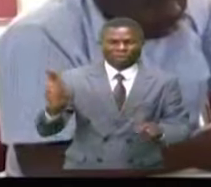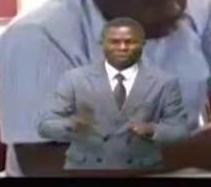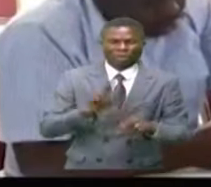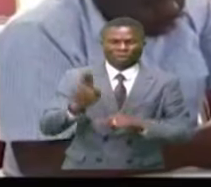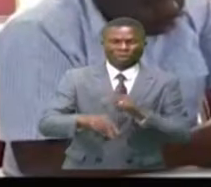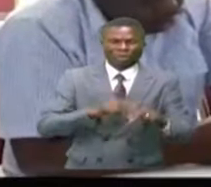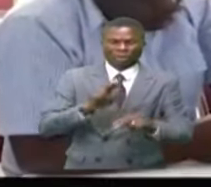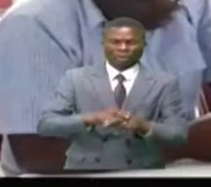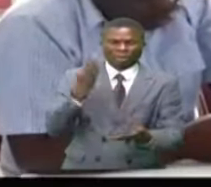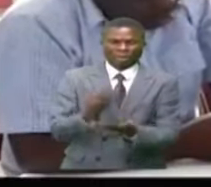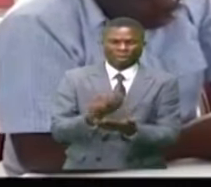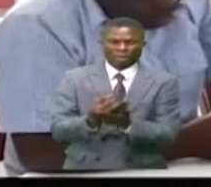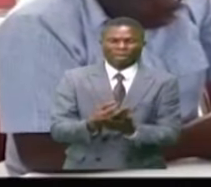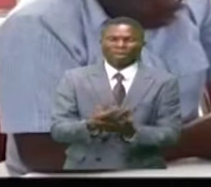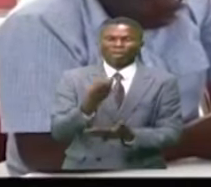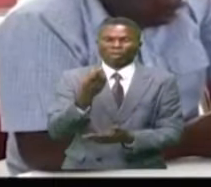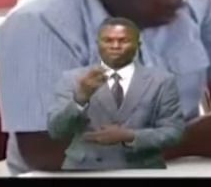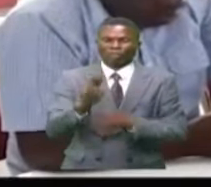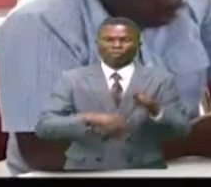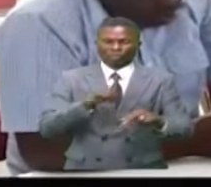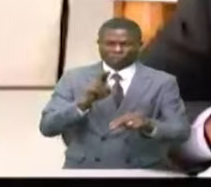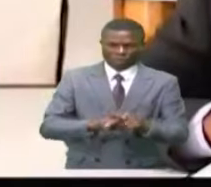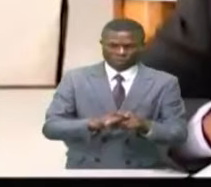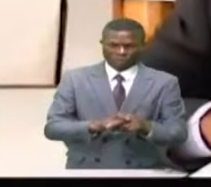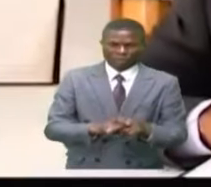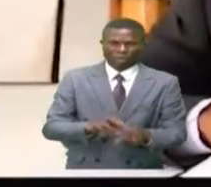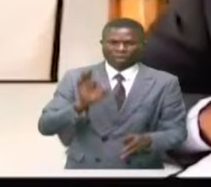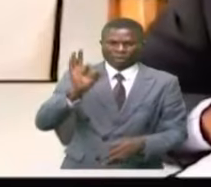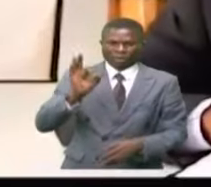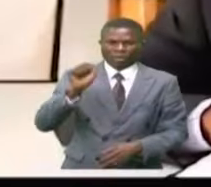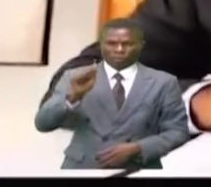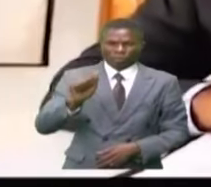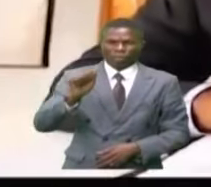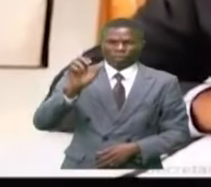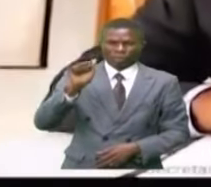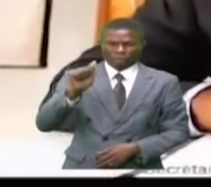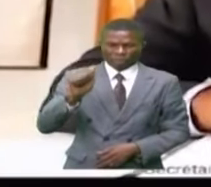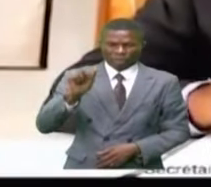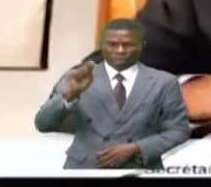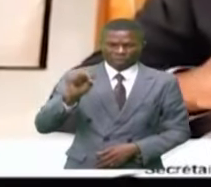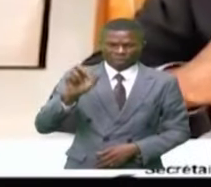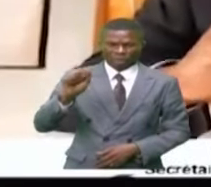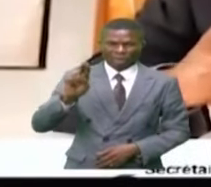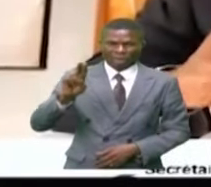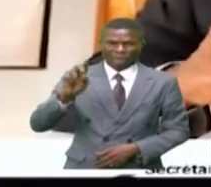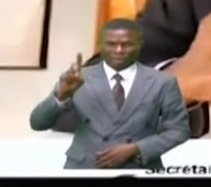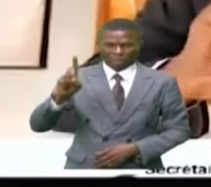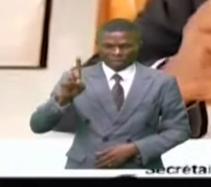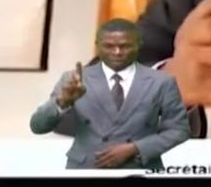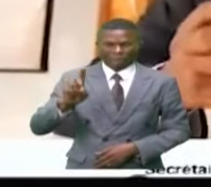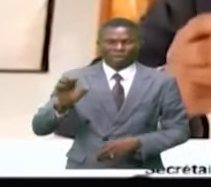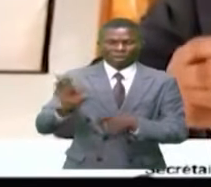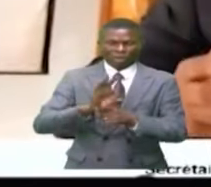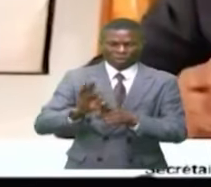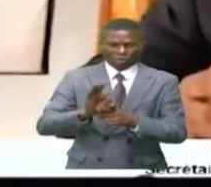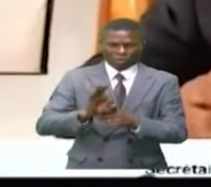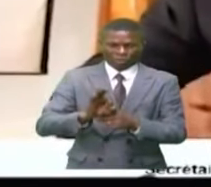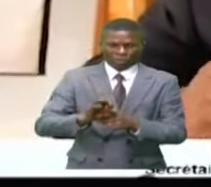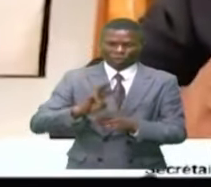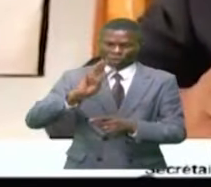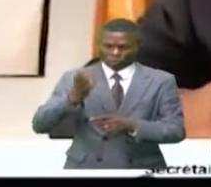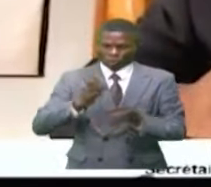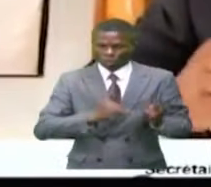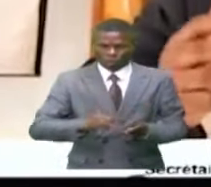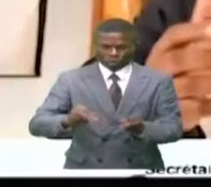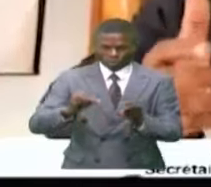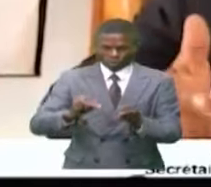national du Fonds national RED, Fonds RED en sigle. Ce programme constitue la troisième fenêtre d'intervention